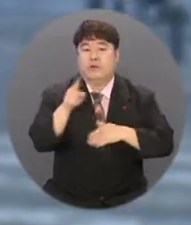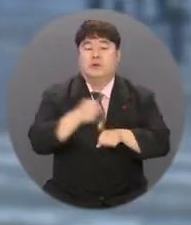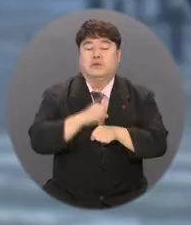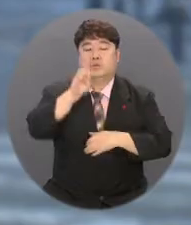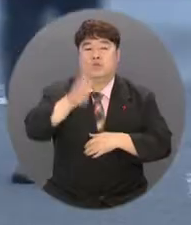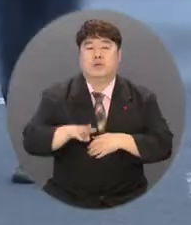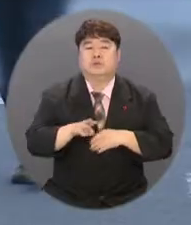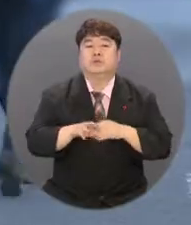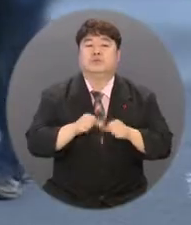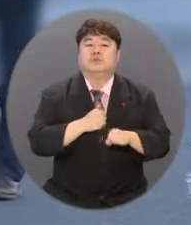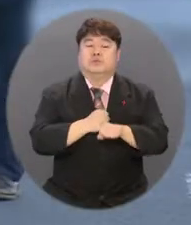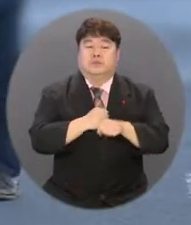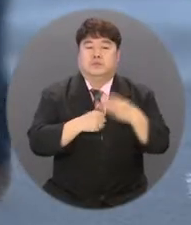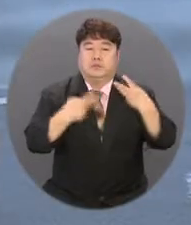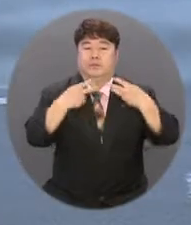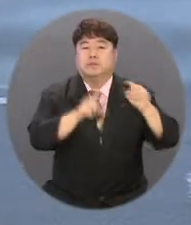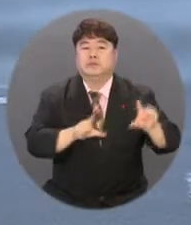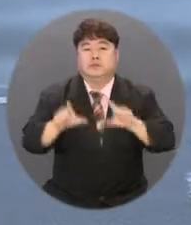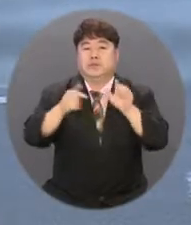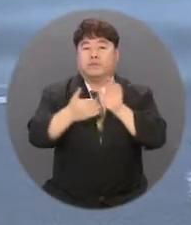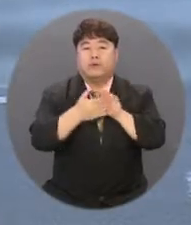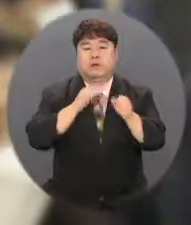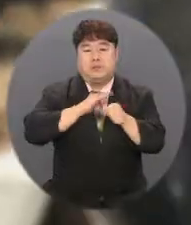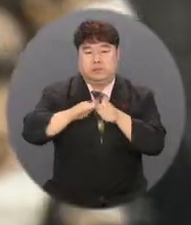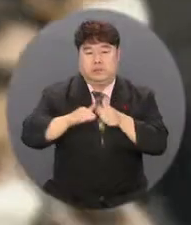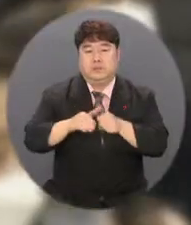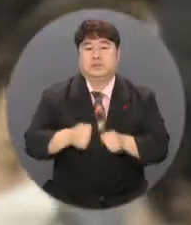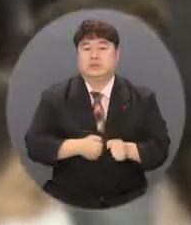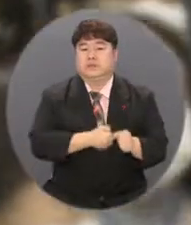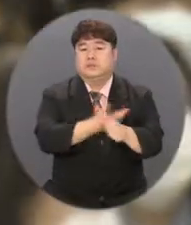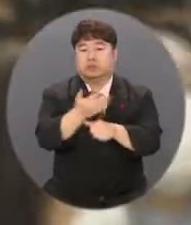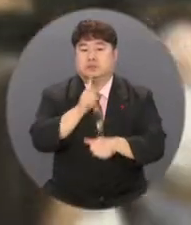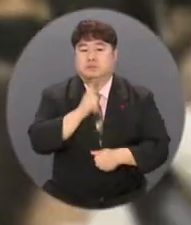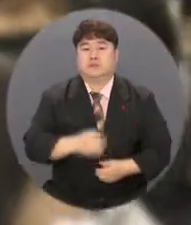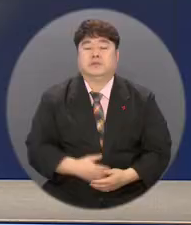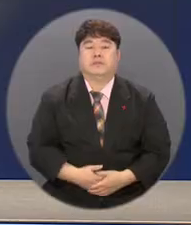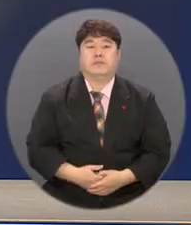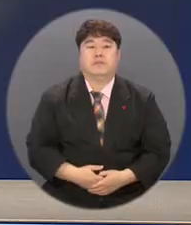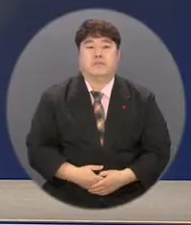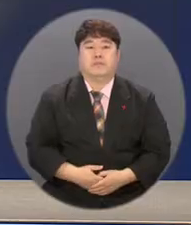광주형 3대 생활 방역 수칙을 제안했습니다. MBC 뉴스 이다현입니다.